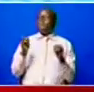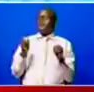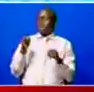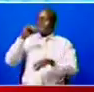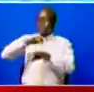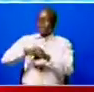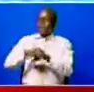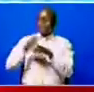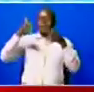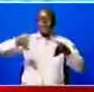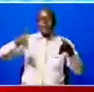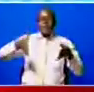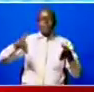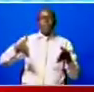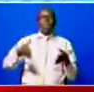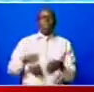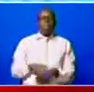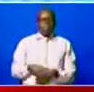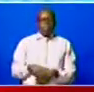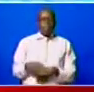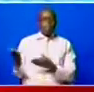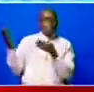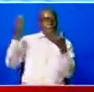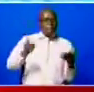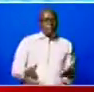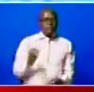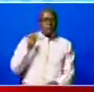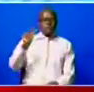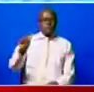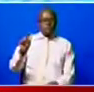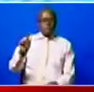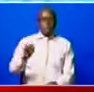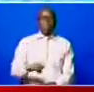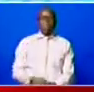tunazozipokea hivi sasa na tutakuwa ni wenye kukuletea kwenye muda usiokuwa mrefu.